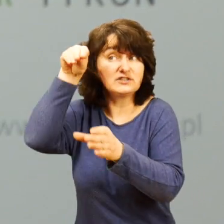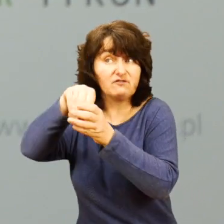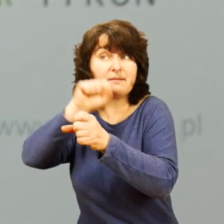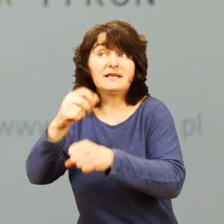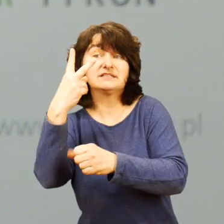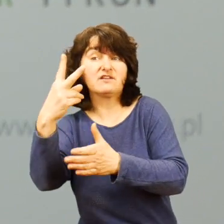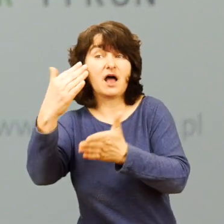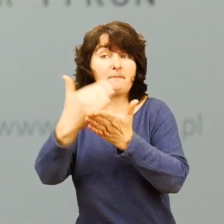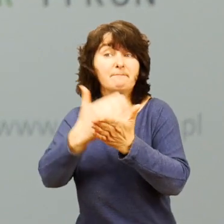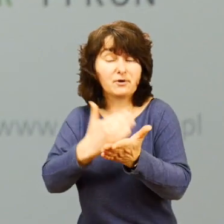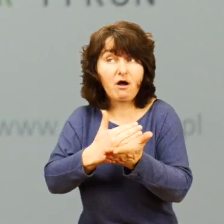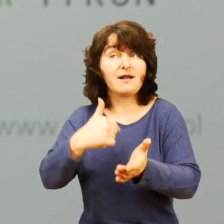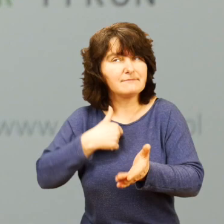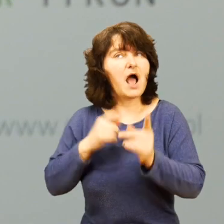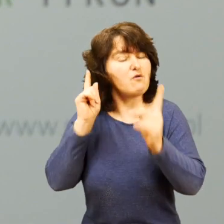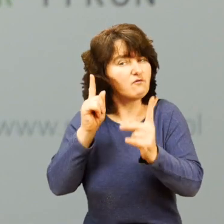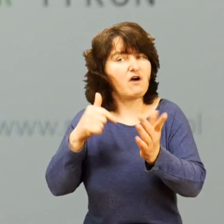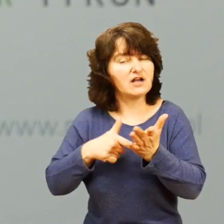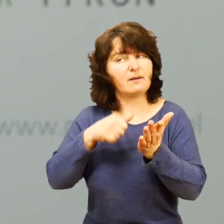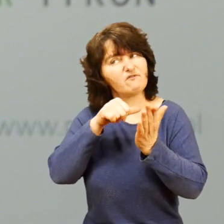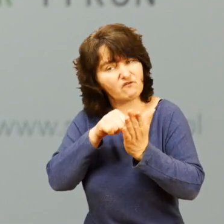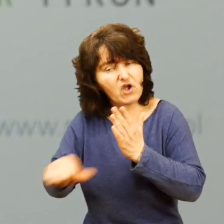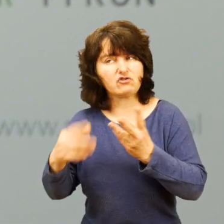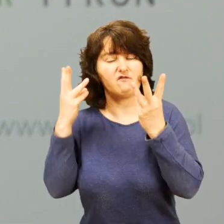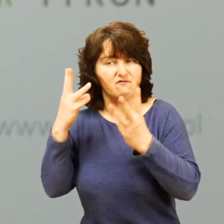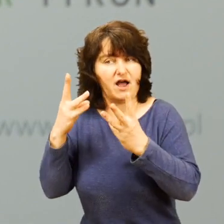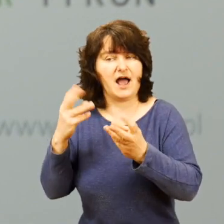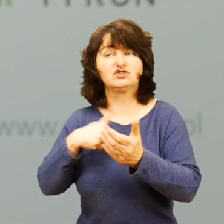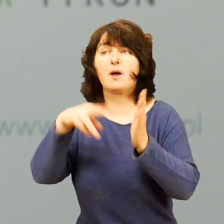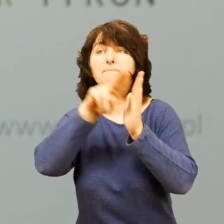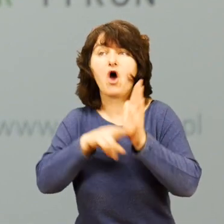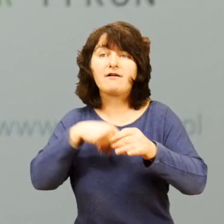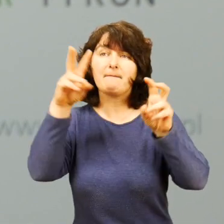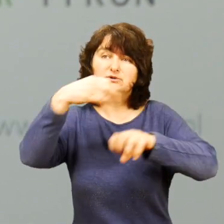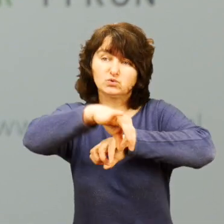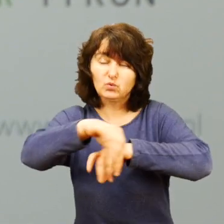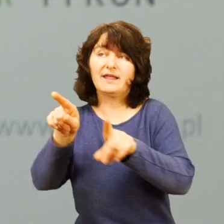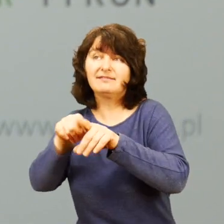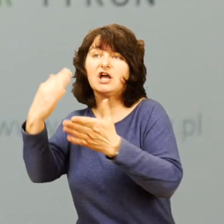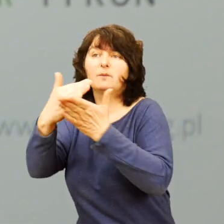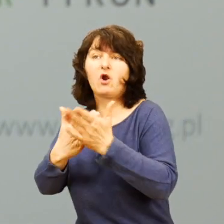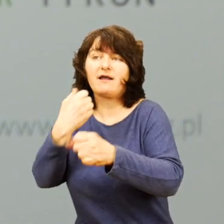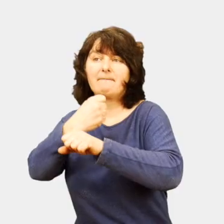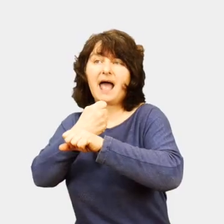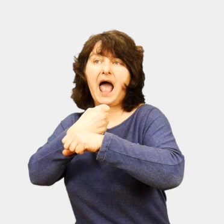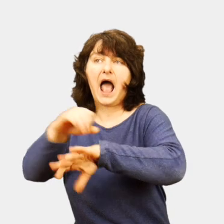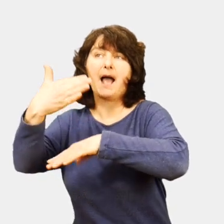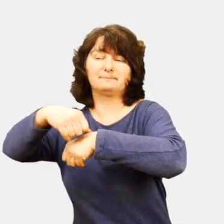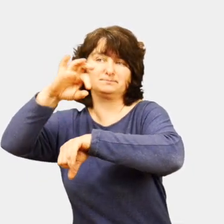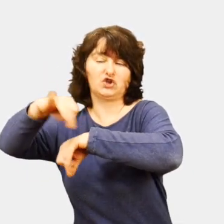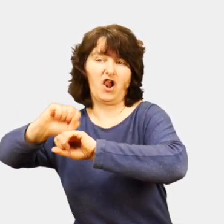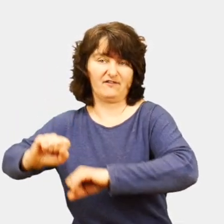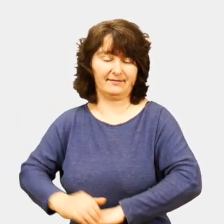programach, które mi się wydają szczególnie ważne. Program Student i program Absolvent.